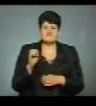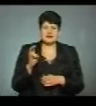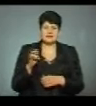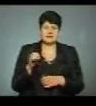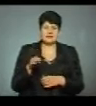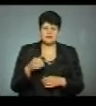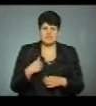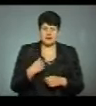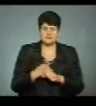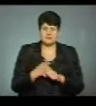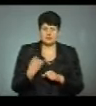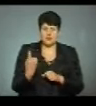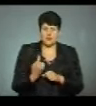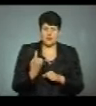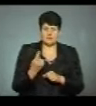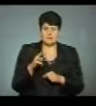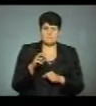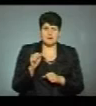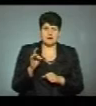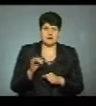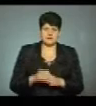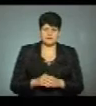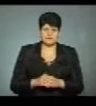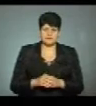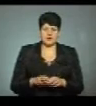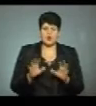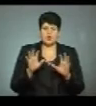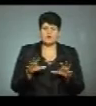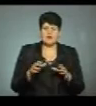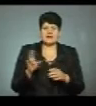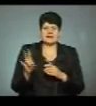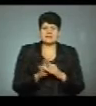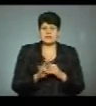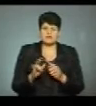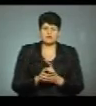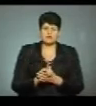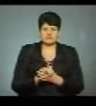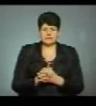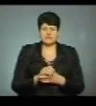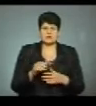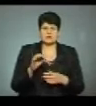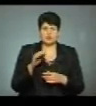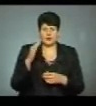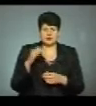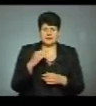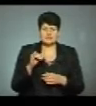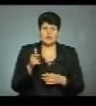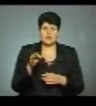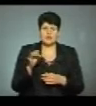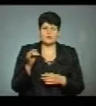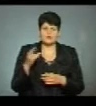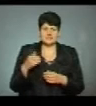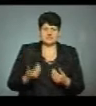я працюю в області Марки. Голова Християнського товариства українців в Італії Олесь Городецький, який зараз проживає в